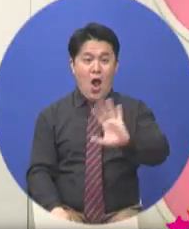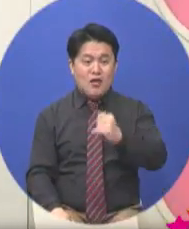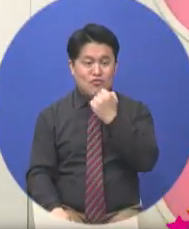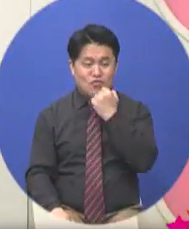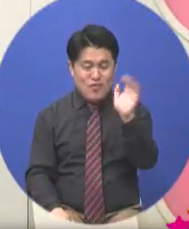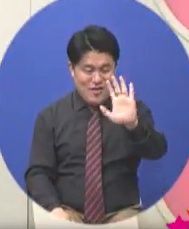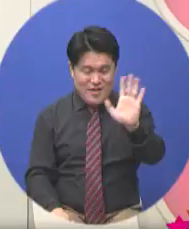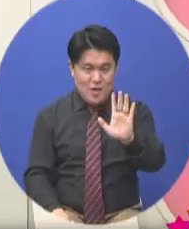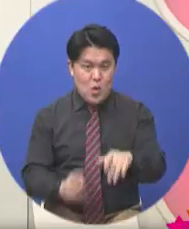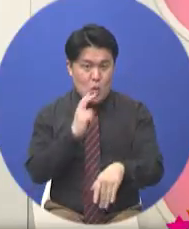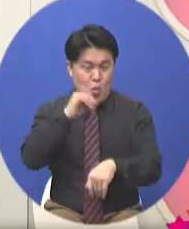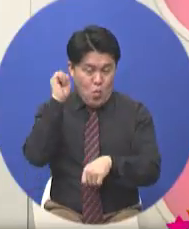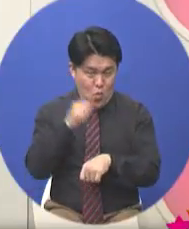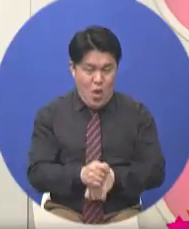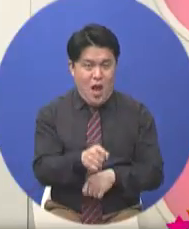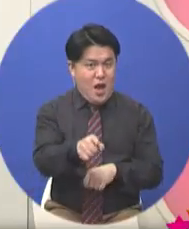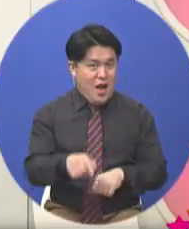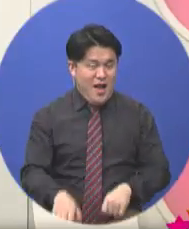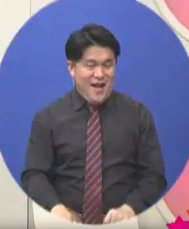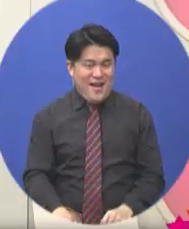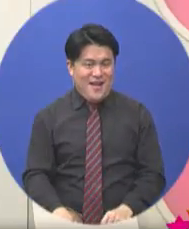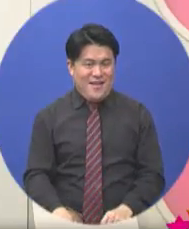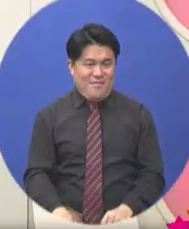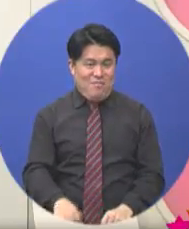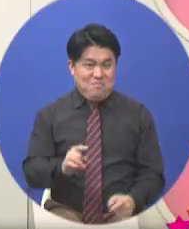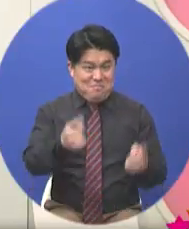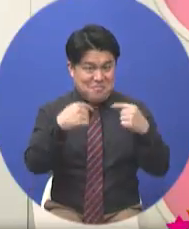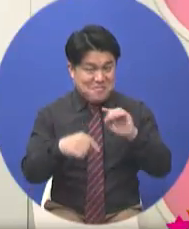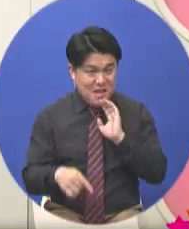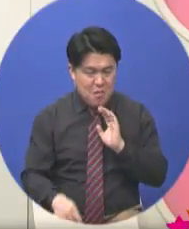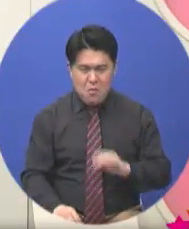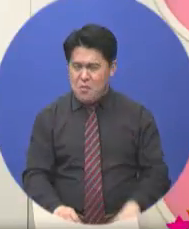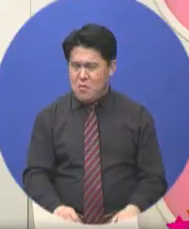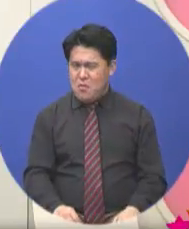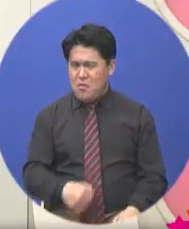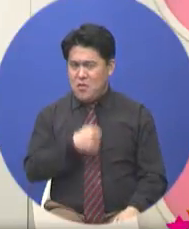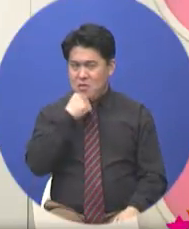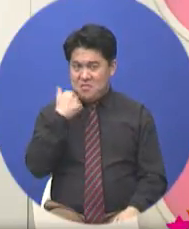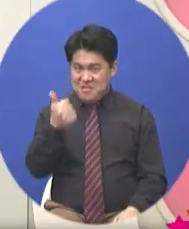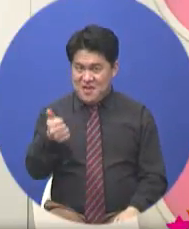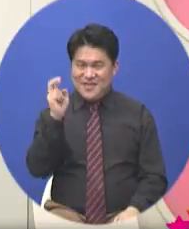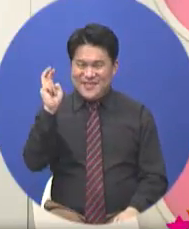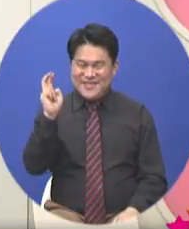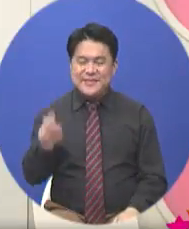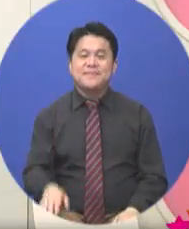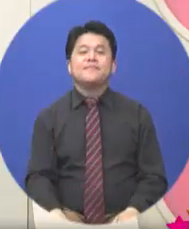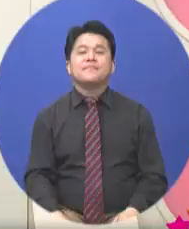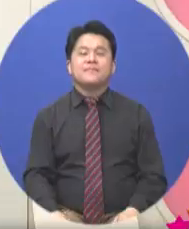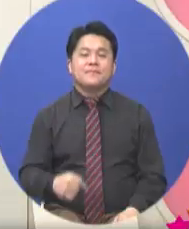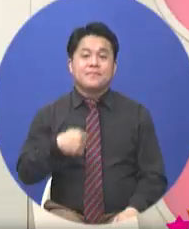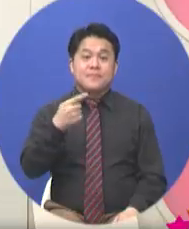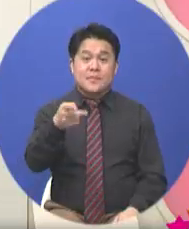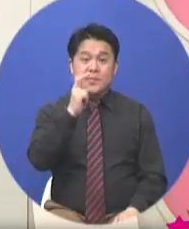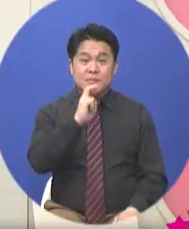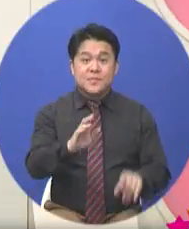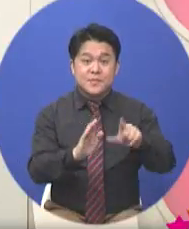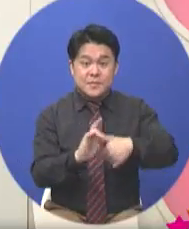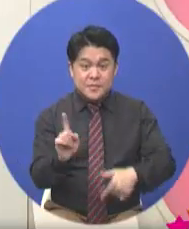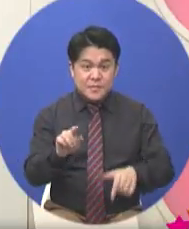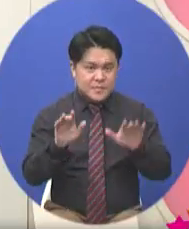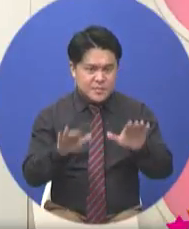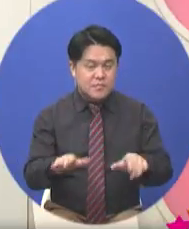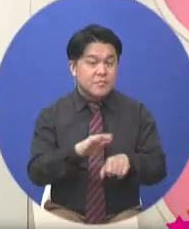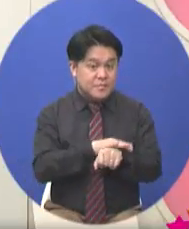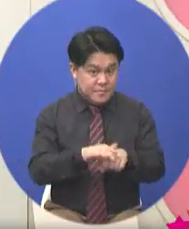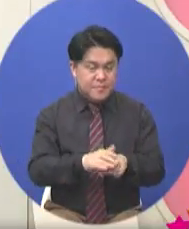웃을 일이 아니에요. 맞아요? 잘하셨어요. 처음 하시는데. 그럼 좋은 점수 나올 것 같고요. 다음에 부르실 때는